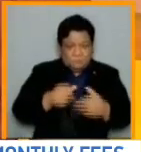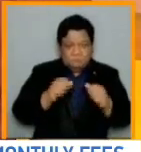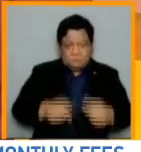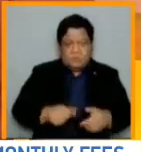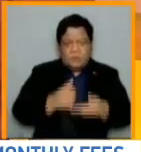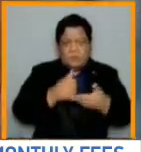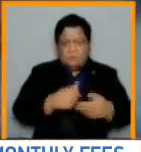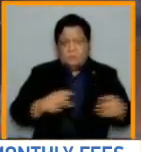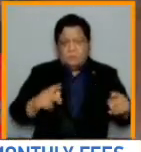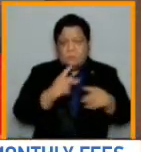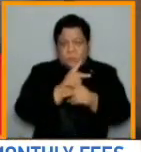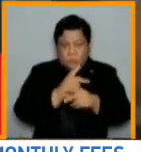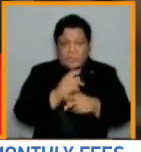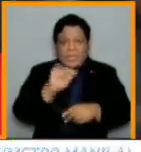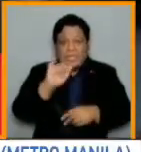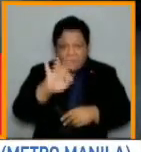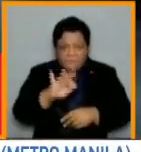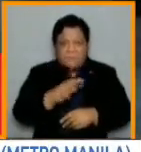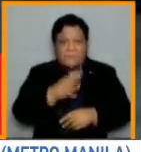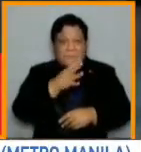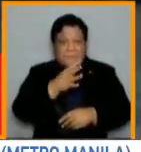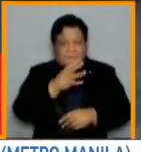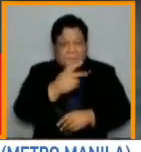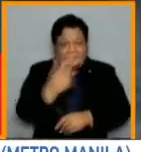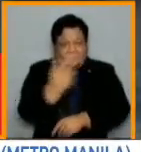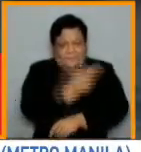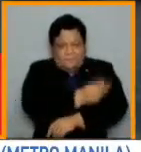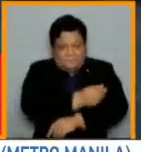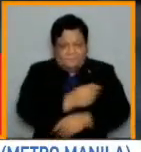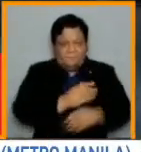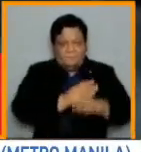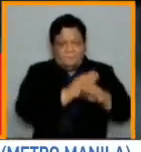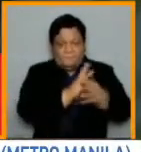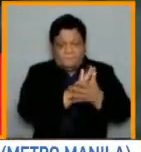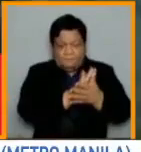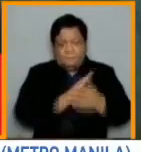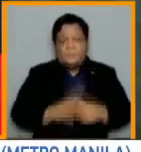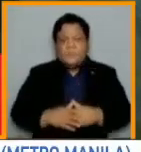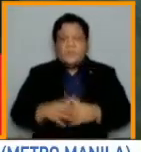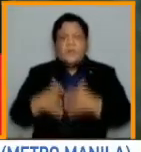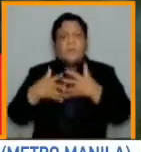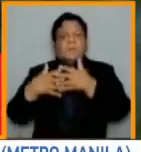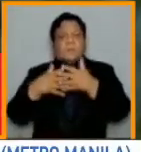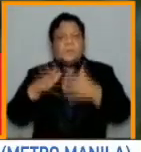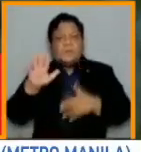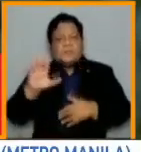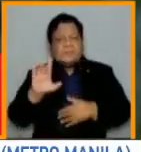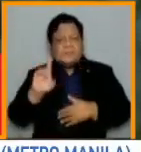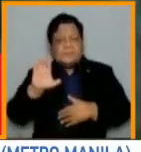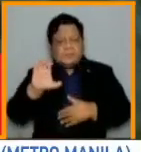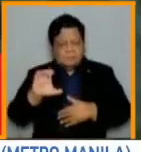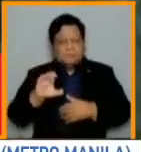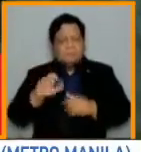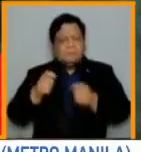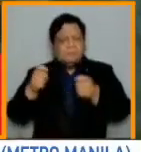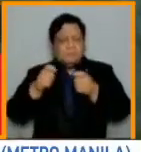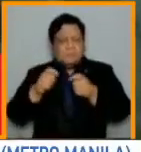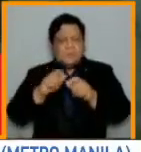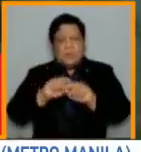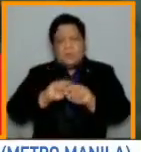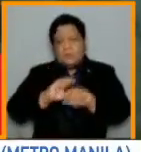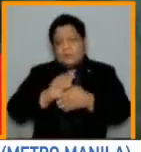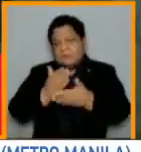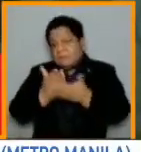ina. Base sa pag-aaral ng United States Center for Disease Control and Prevention at ilang pediatric hospital, pwede raw